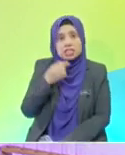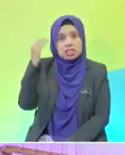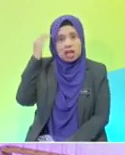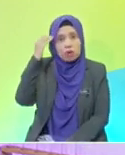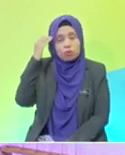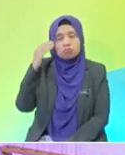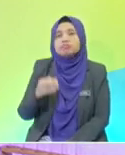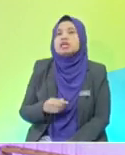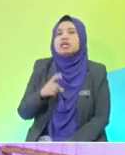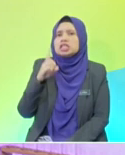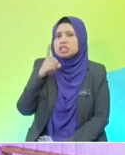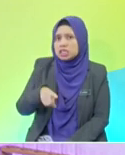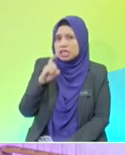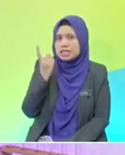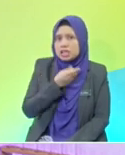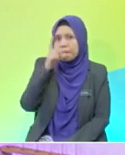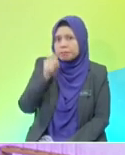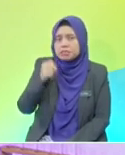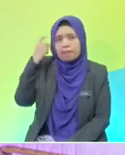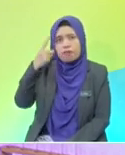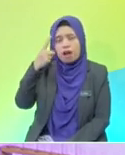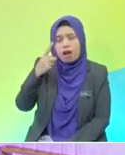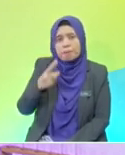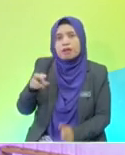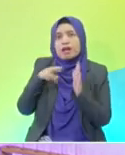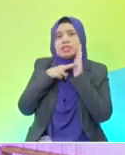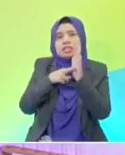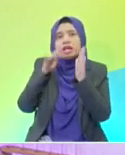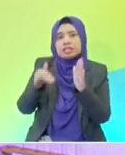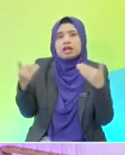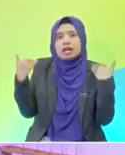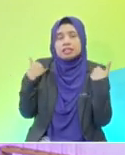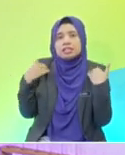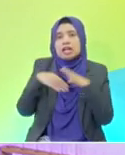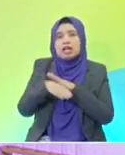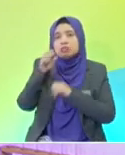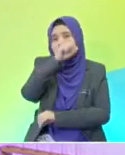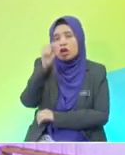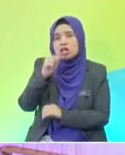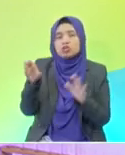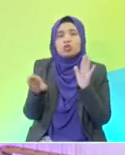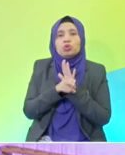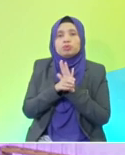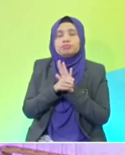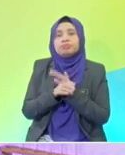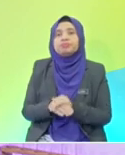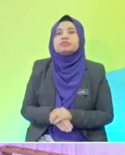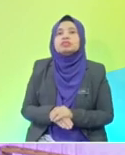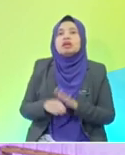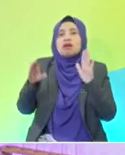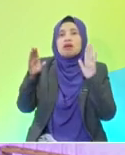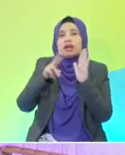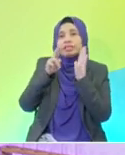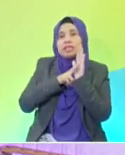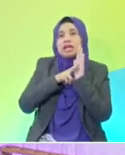perlu memahami betul-betul raja yang terdapat di dalam setiap soalan sebagai contoh Oke Raja tiga